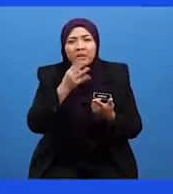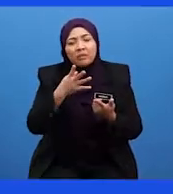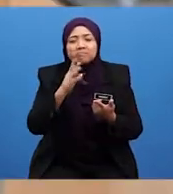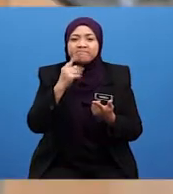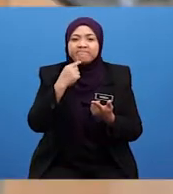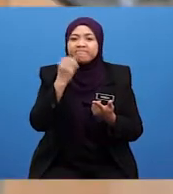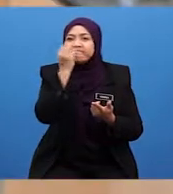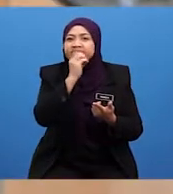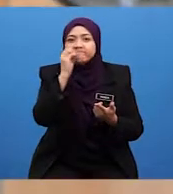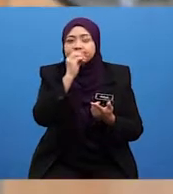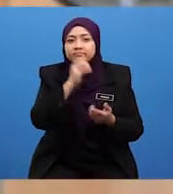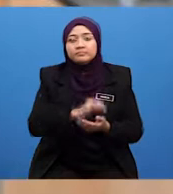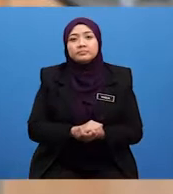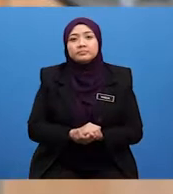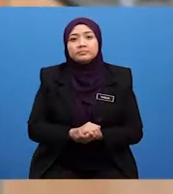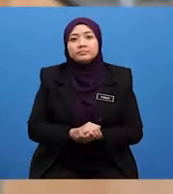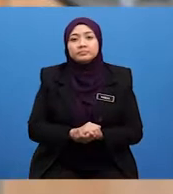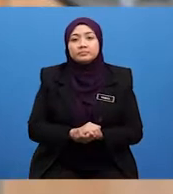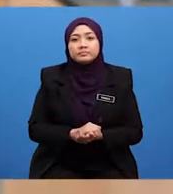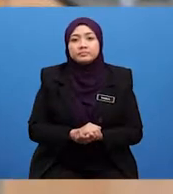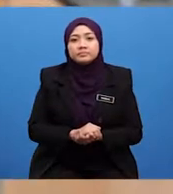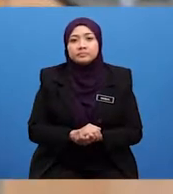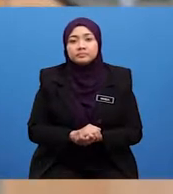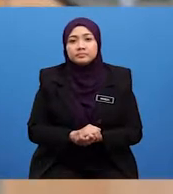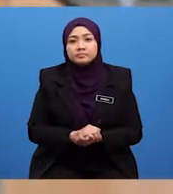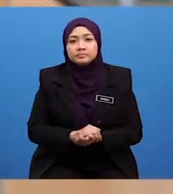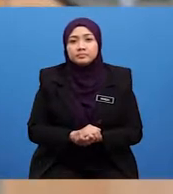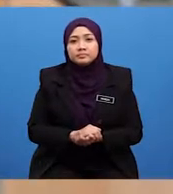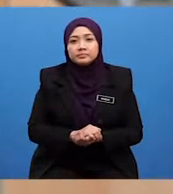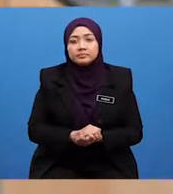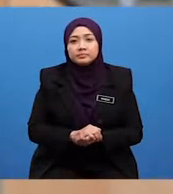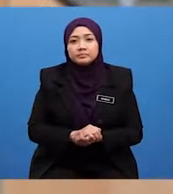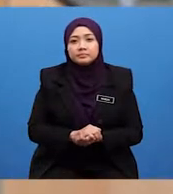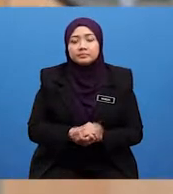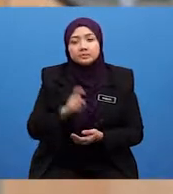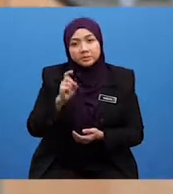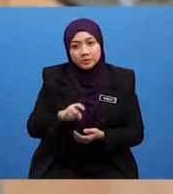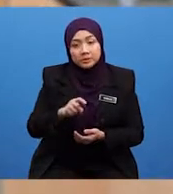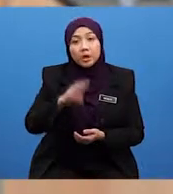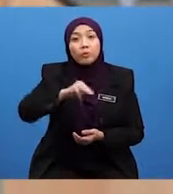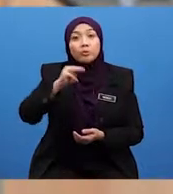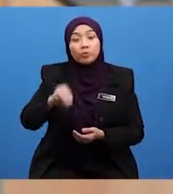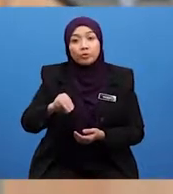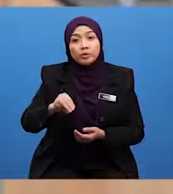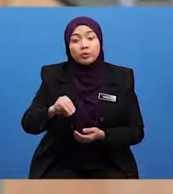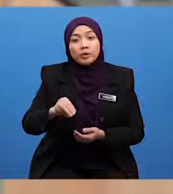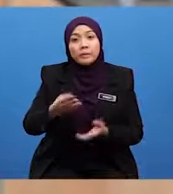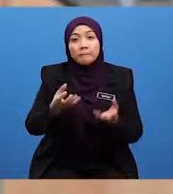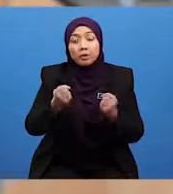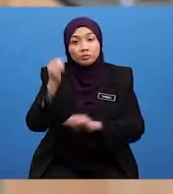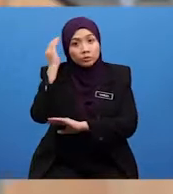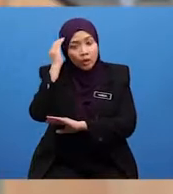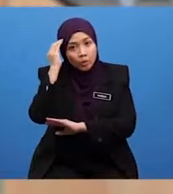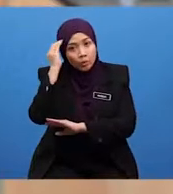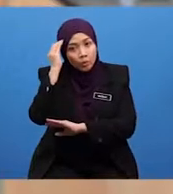tawar. Wow, seronok kan menonton video tadi? Mesti murid-murid tak sabar nak buat penyiasatan sendiri kat